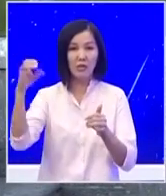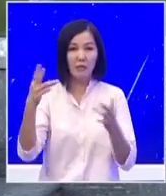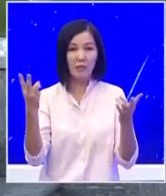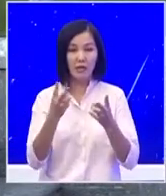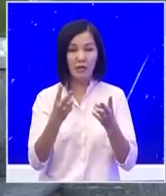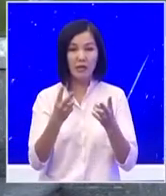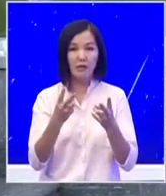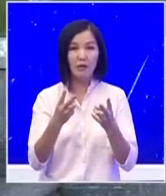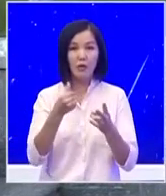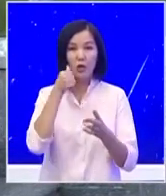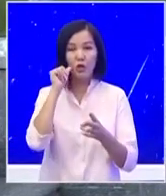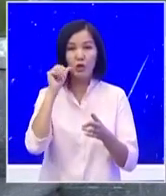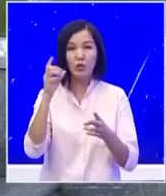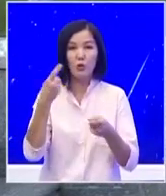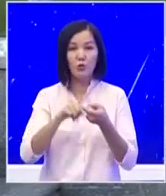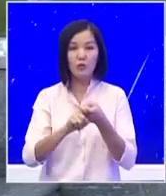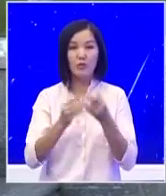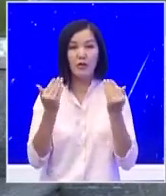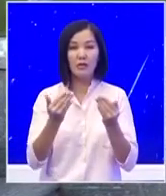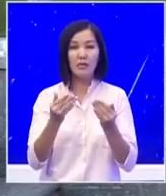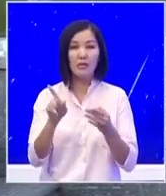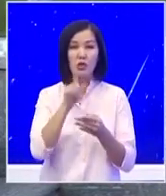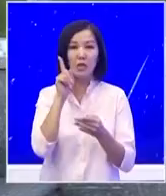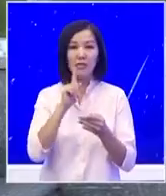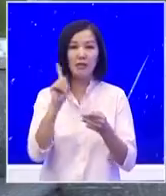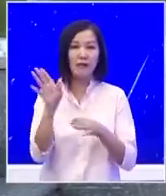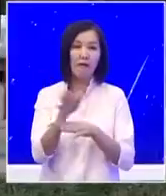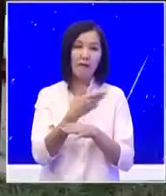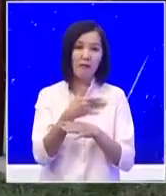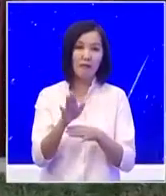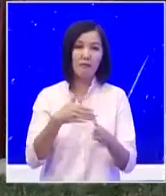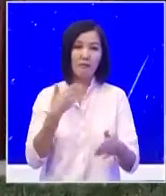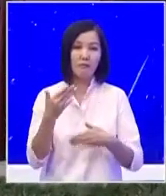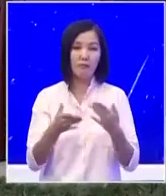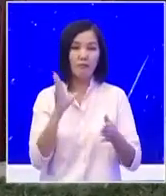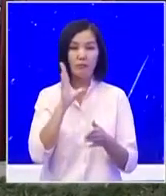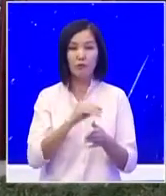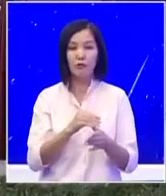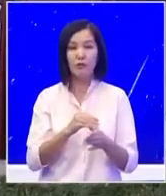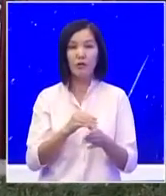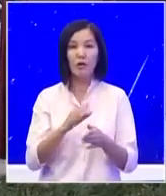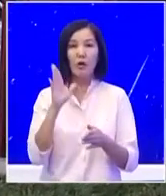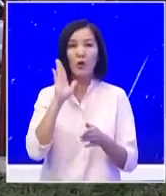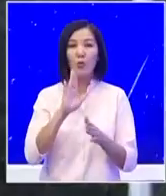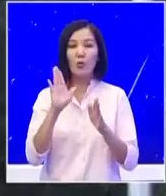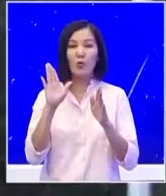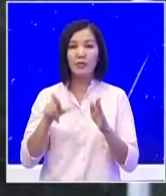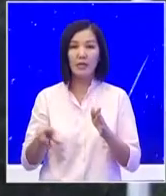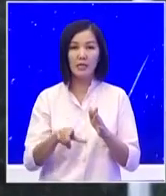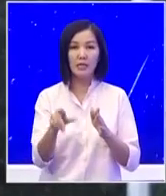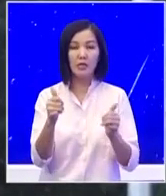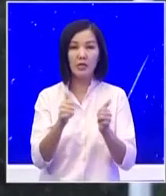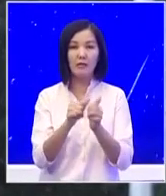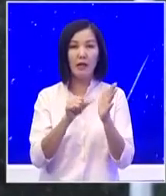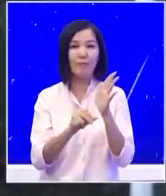бітіріп, соған қуанып отырмыз. Жүрген жастар өте көп қазір, халық риза. Өзенді жағалай 67 көше шамы қойылыпты. Барлығы